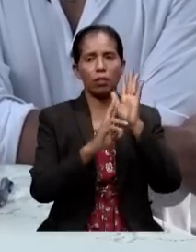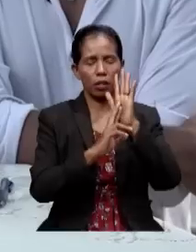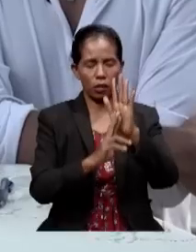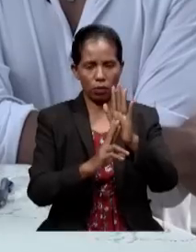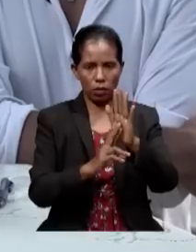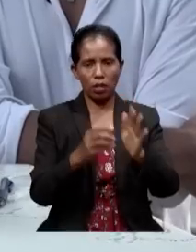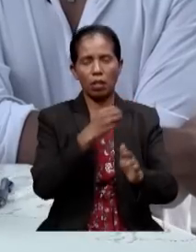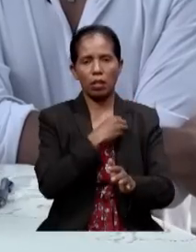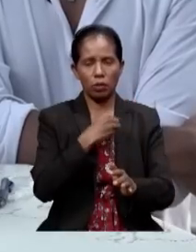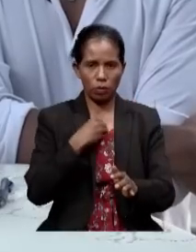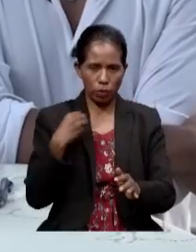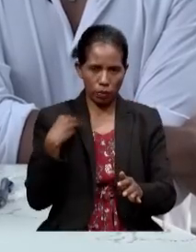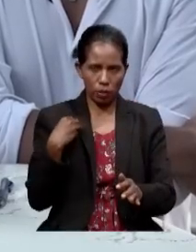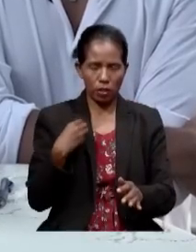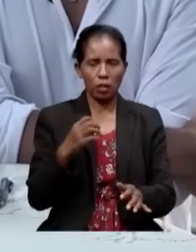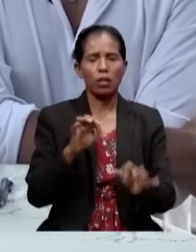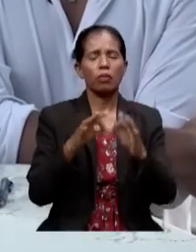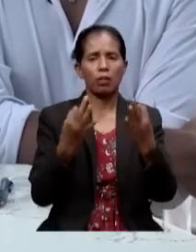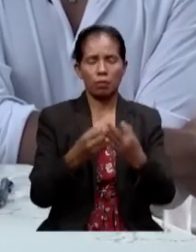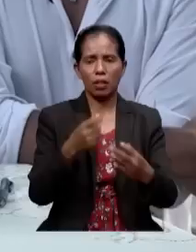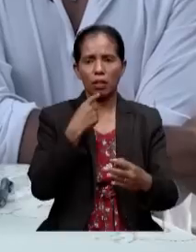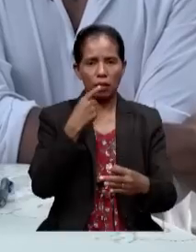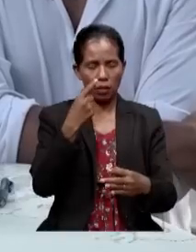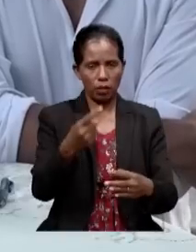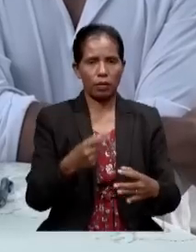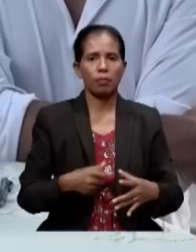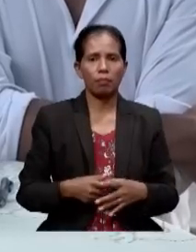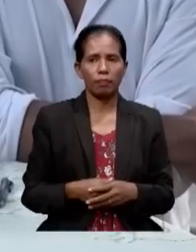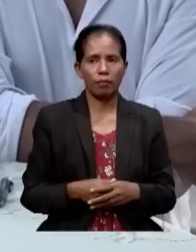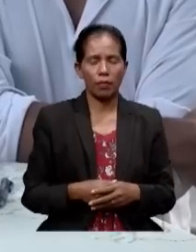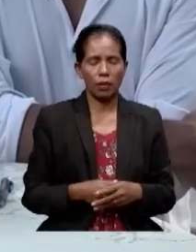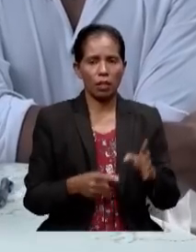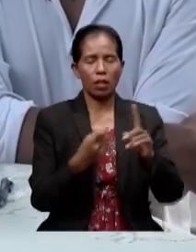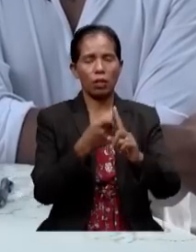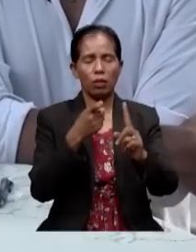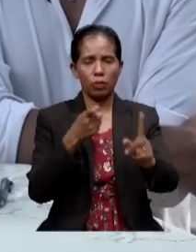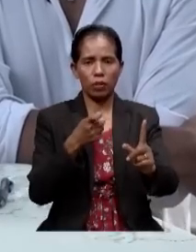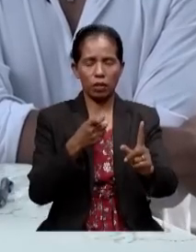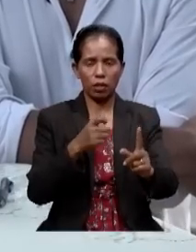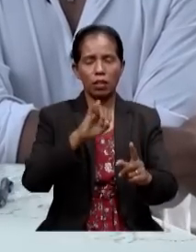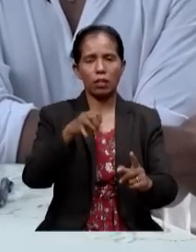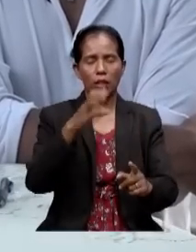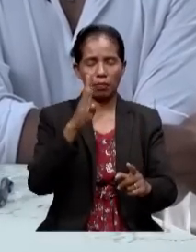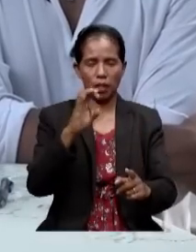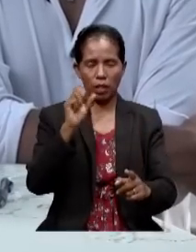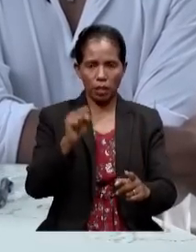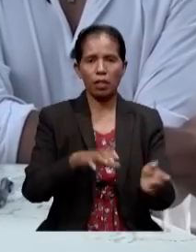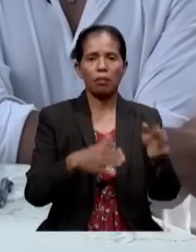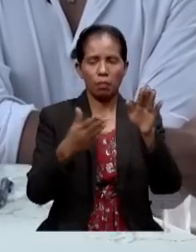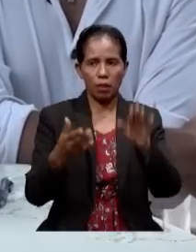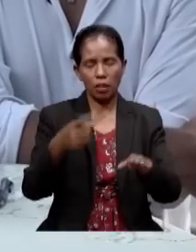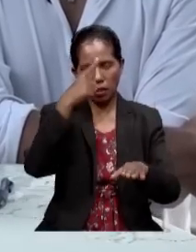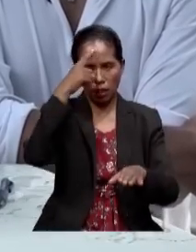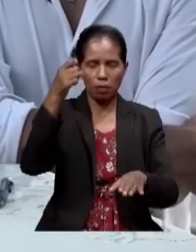dane será que Hanesan ohin familia hatete ona kata motivo husi JBS ne mate tamba duni